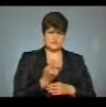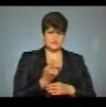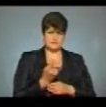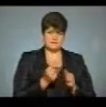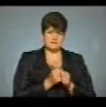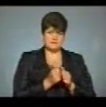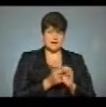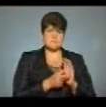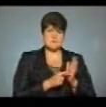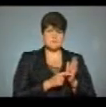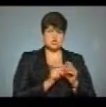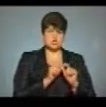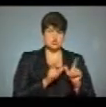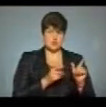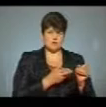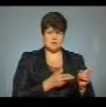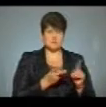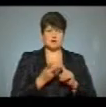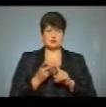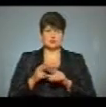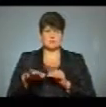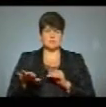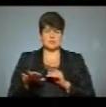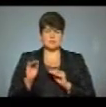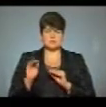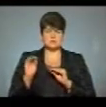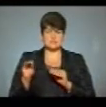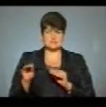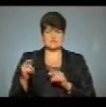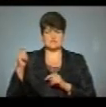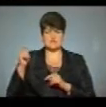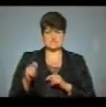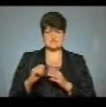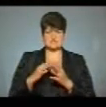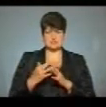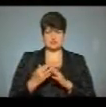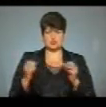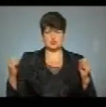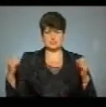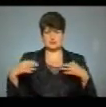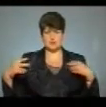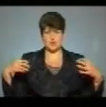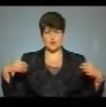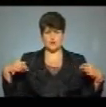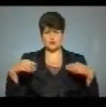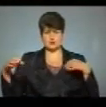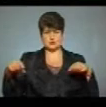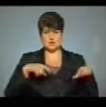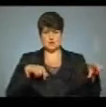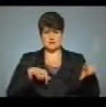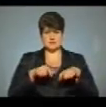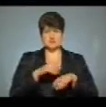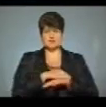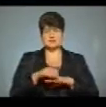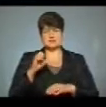біля приміщення школи, а другий майданчик ми поставили при в'їзді села, де сходяться вулиці Садова і